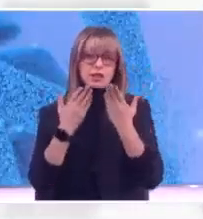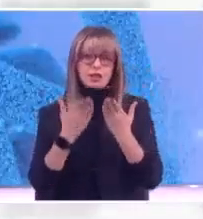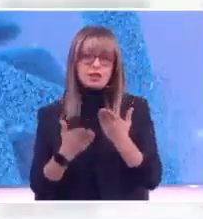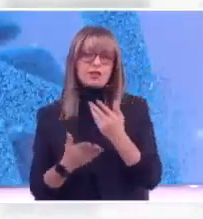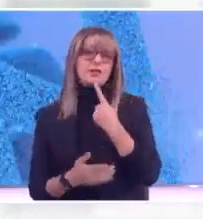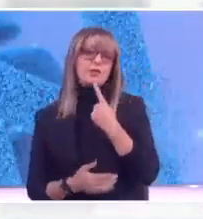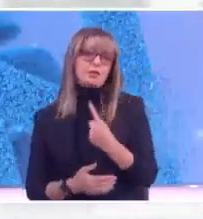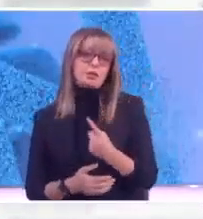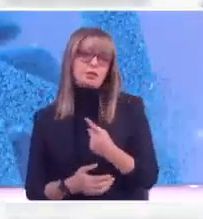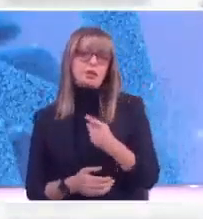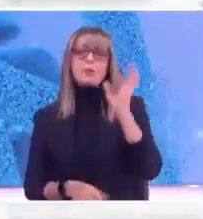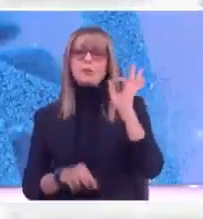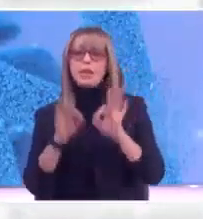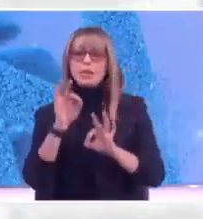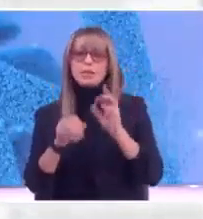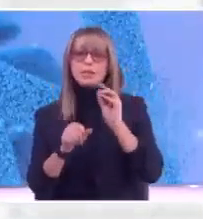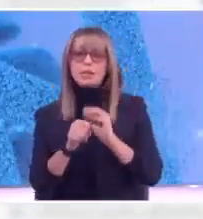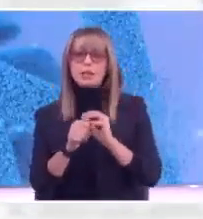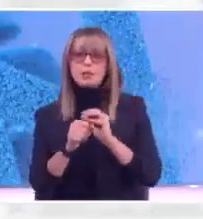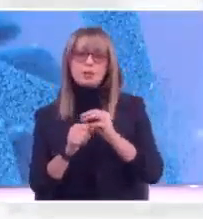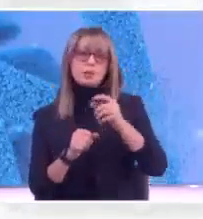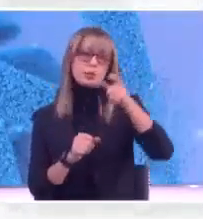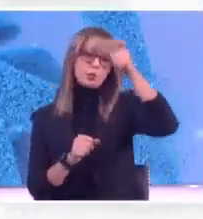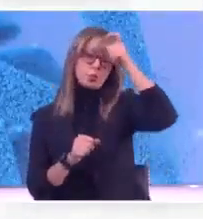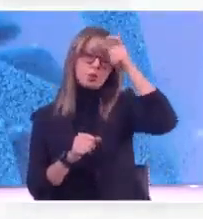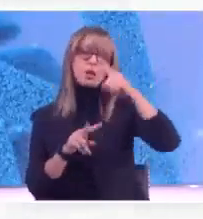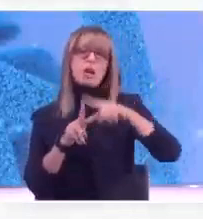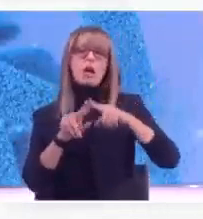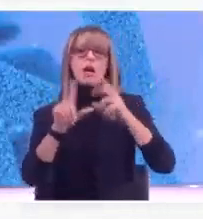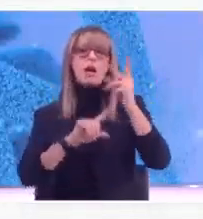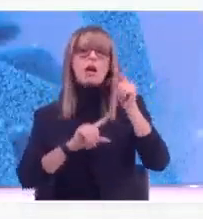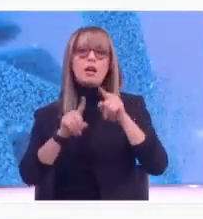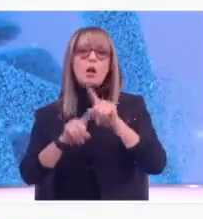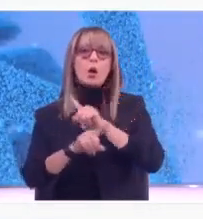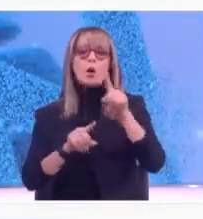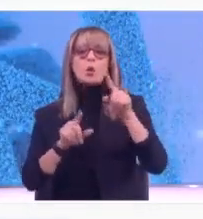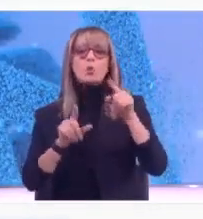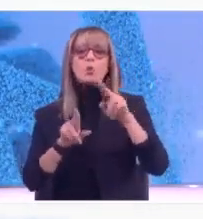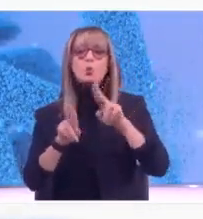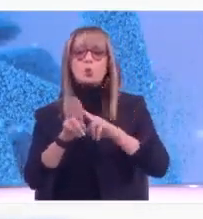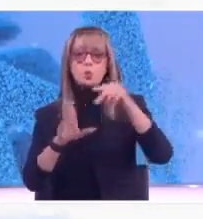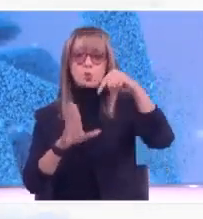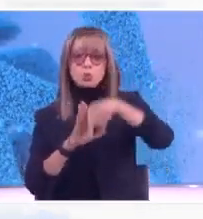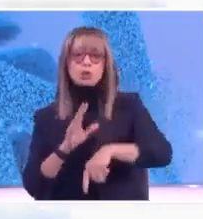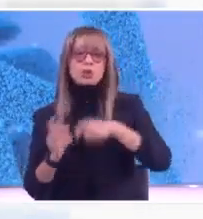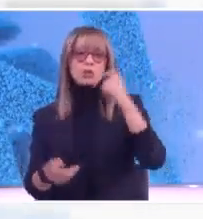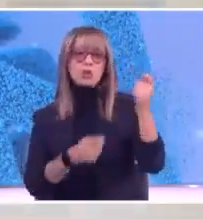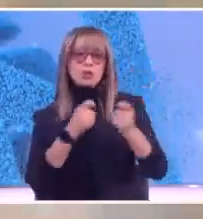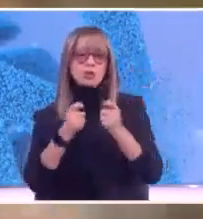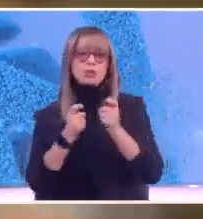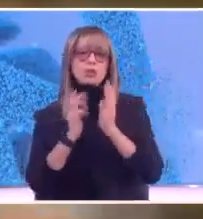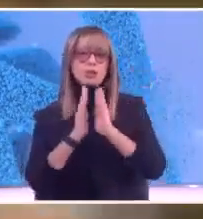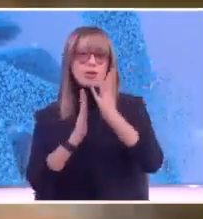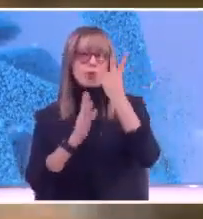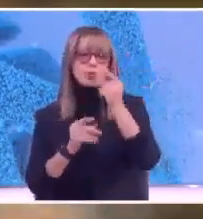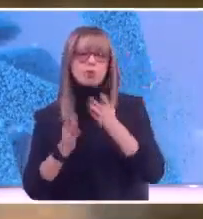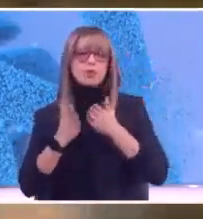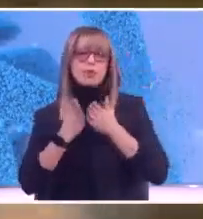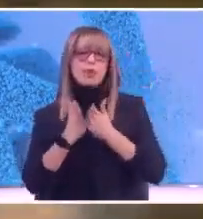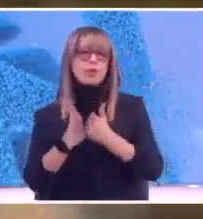ateşi ifadesini kullandı. Test işleminin Türkali 10 kuyusunda çalışmayı sürdüren Kanuni sondaj